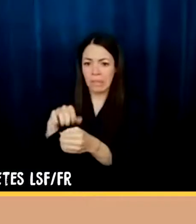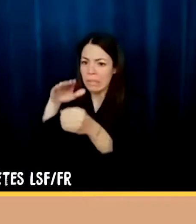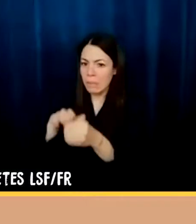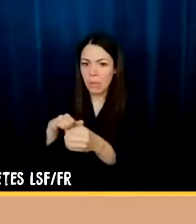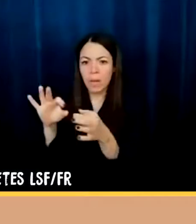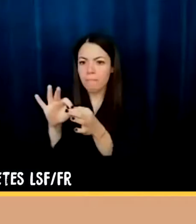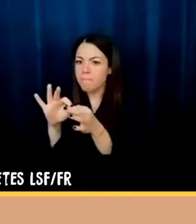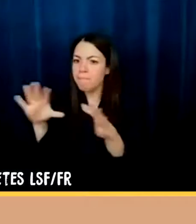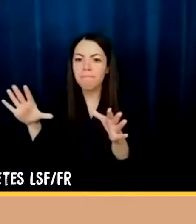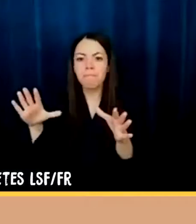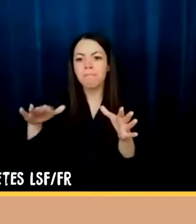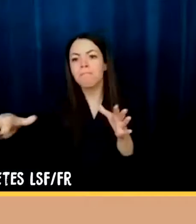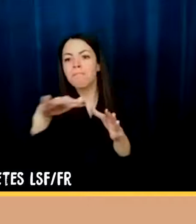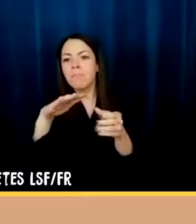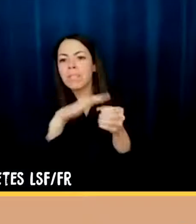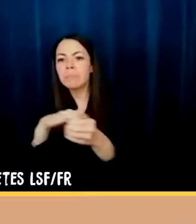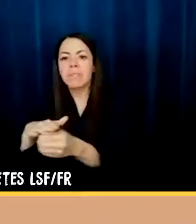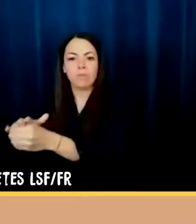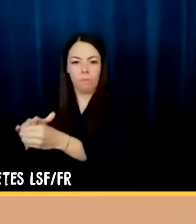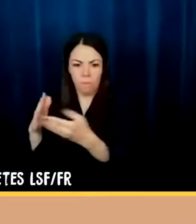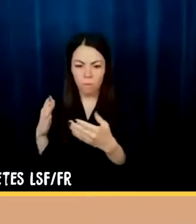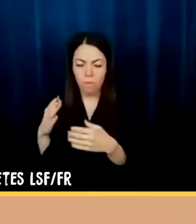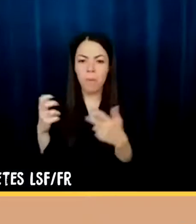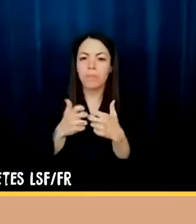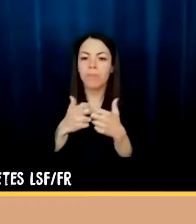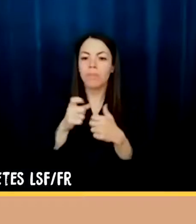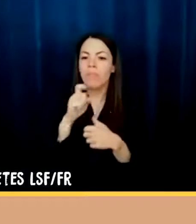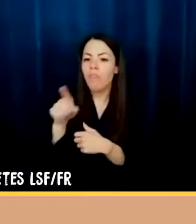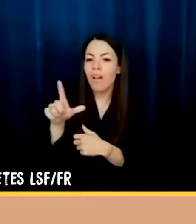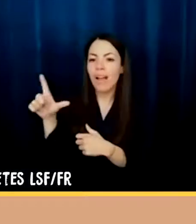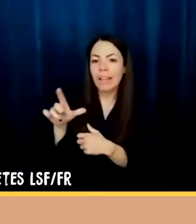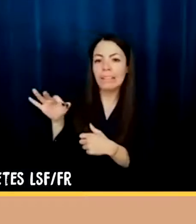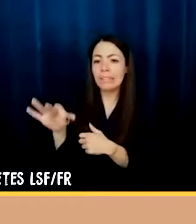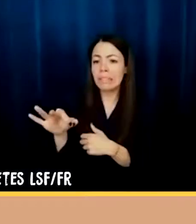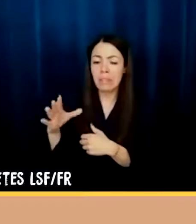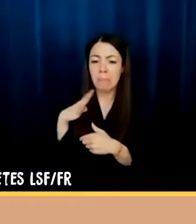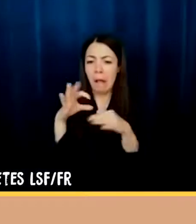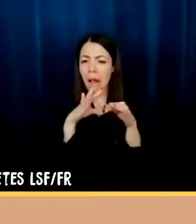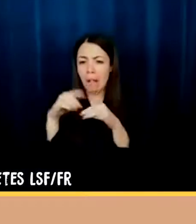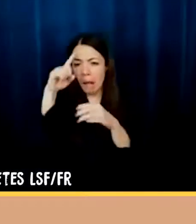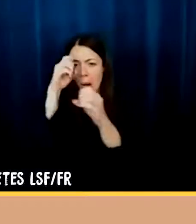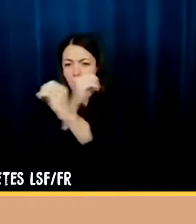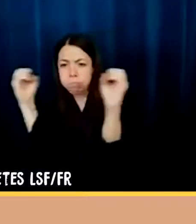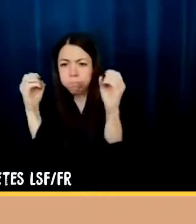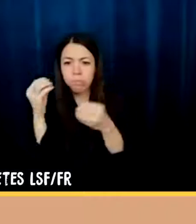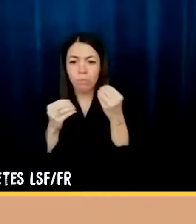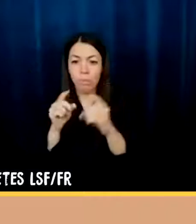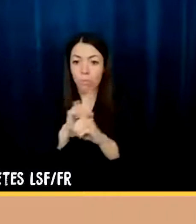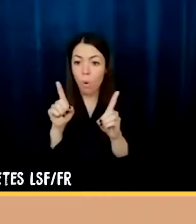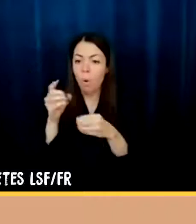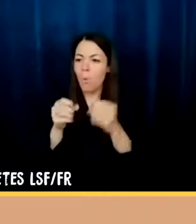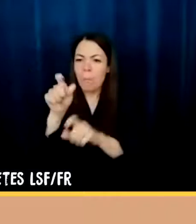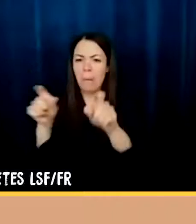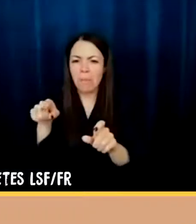pas du fait de quelques personnes, comme le disait tout à l'heure Leïla, ignorantes ou des personnes pas gentilles. Il